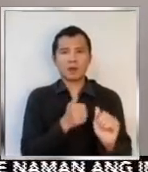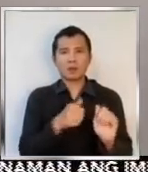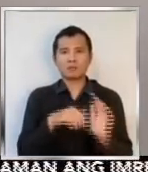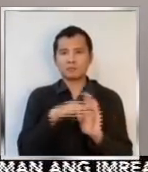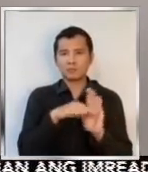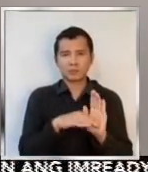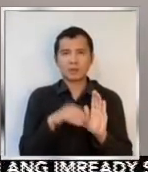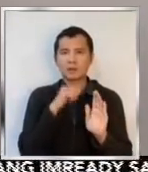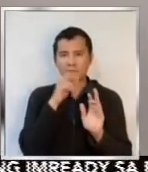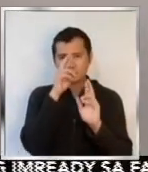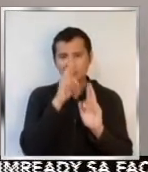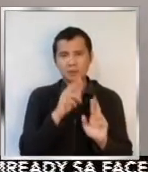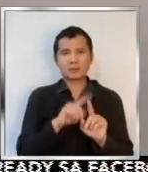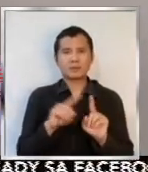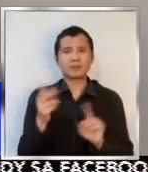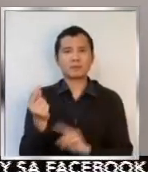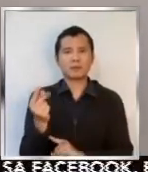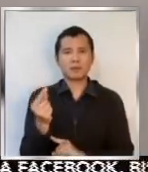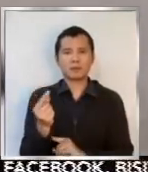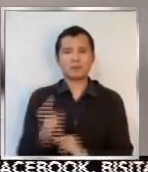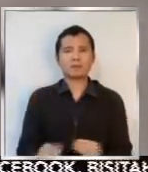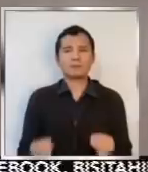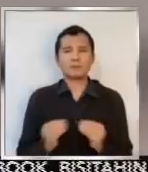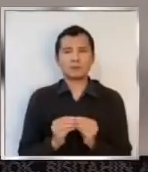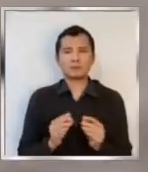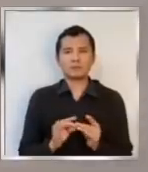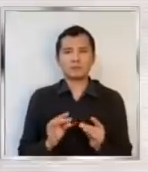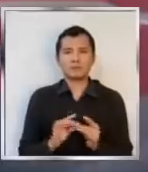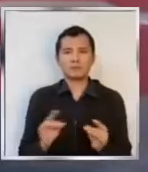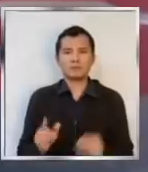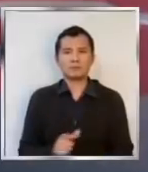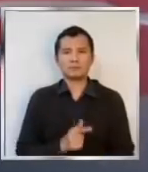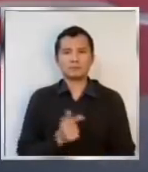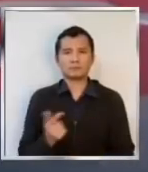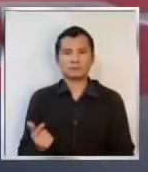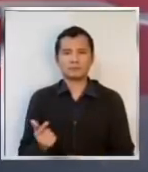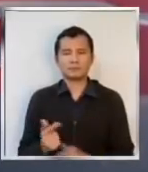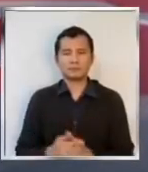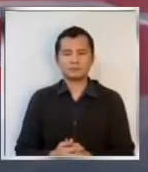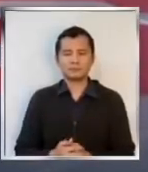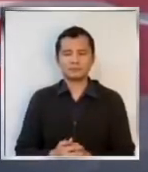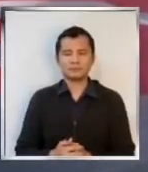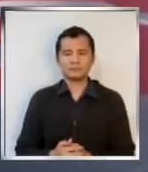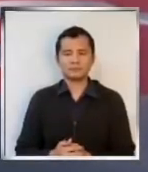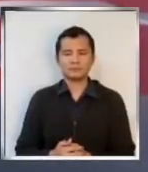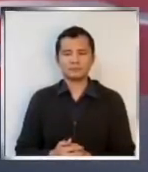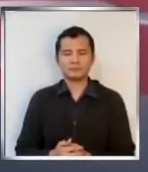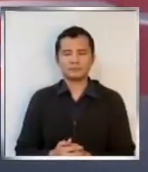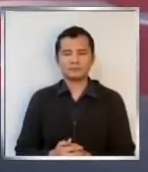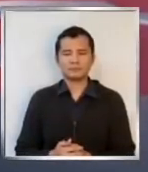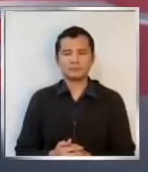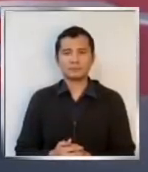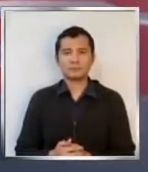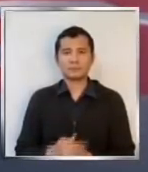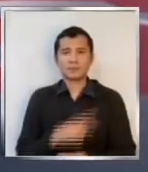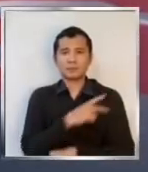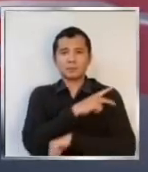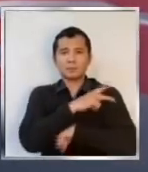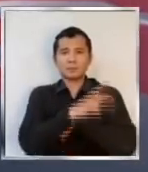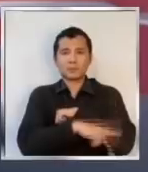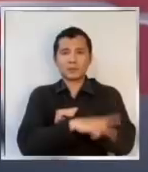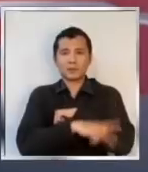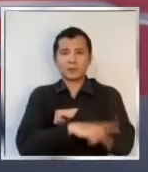Oscar Oida, Nakatutok, 24 Oras. Ayon naman sa Provincial Legal Officer ng